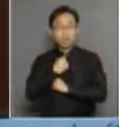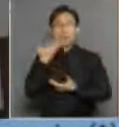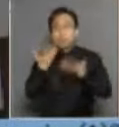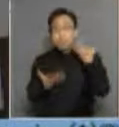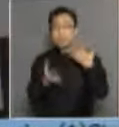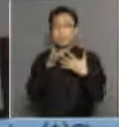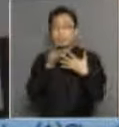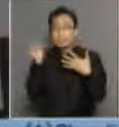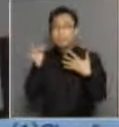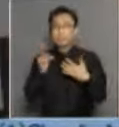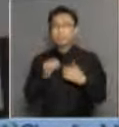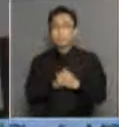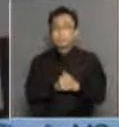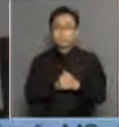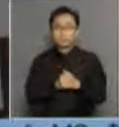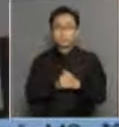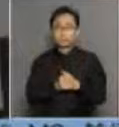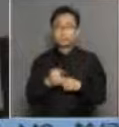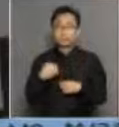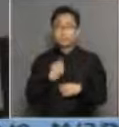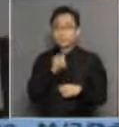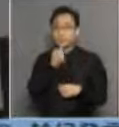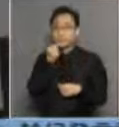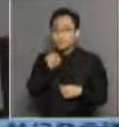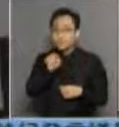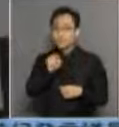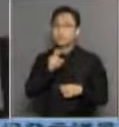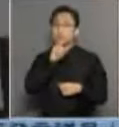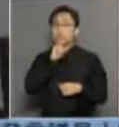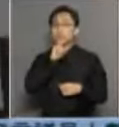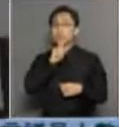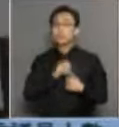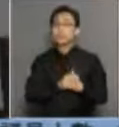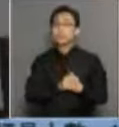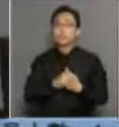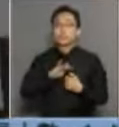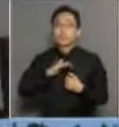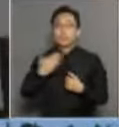是會質疑一下你，但是至少